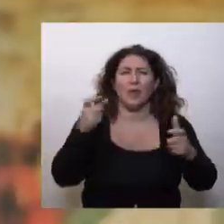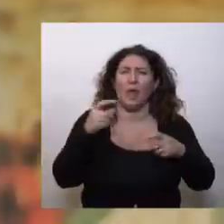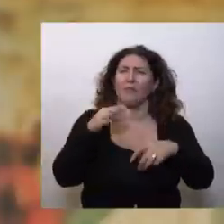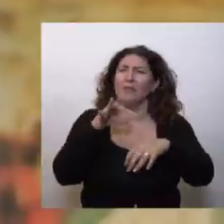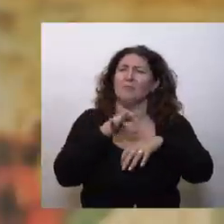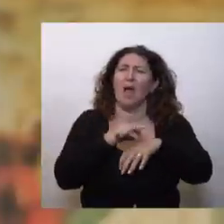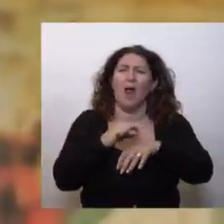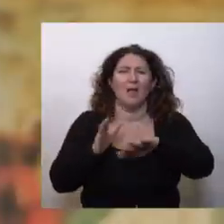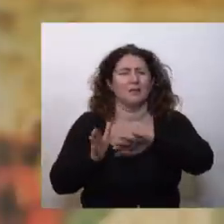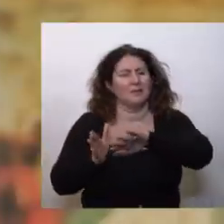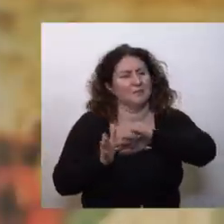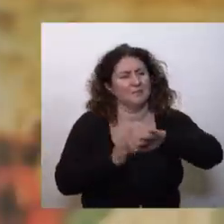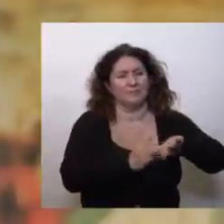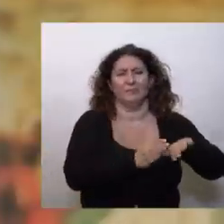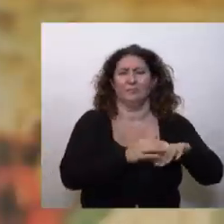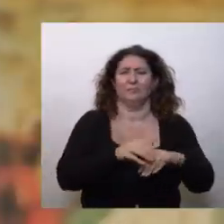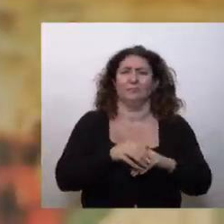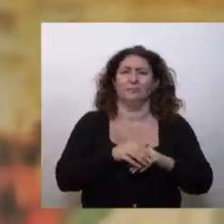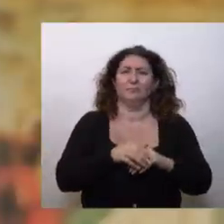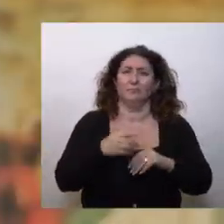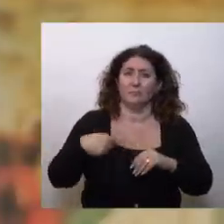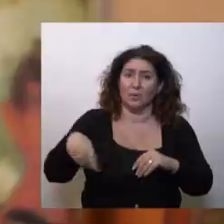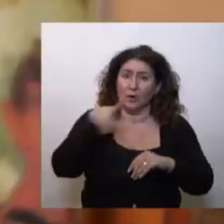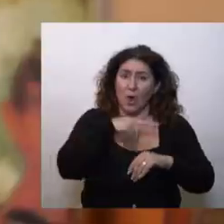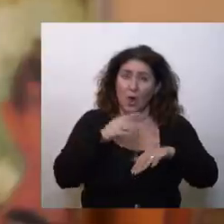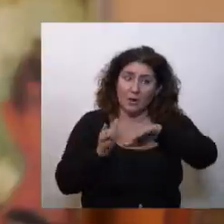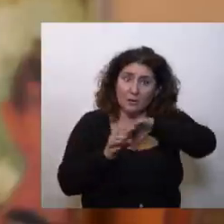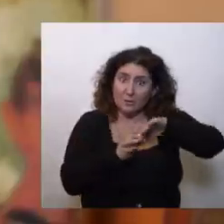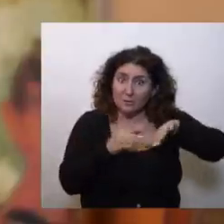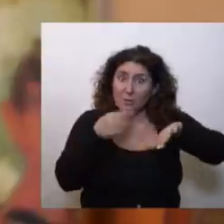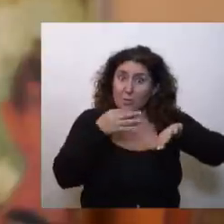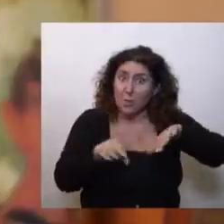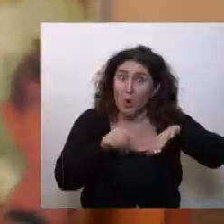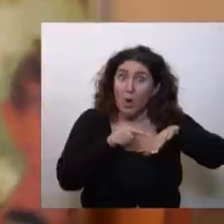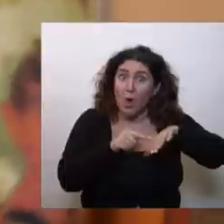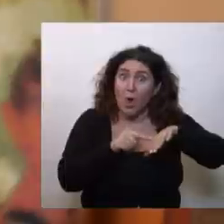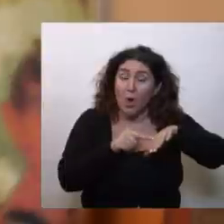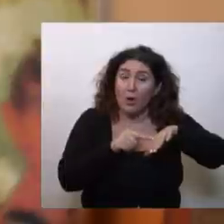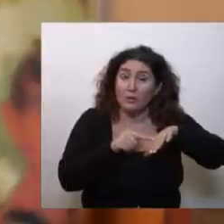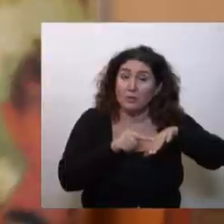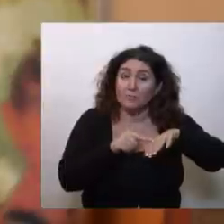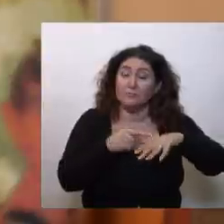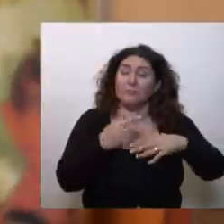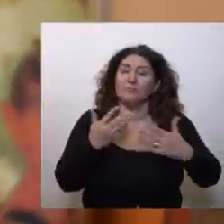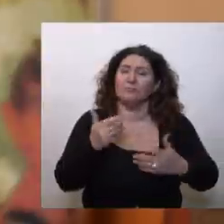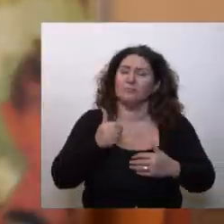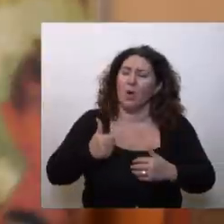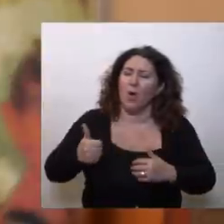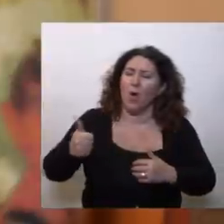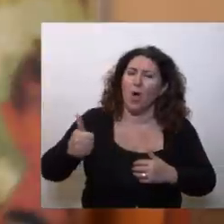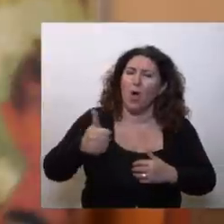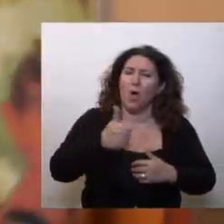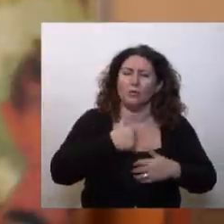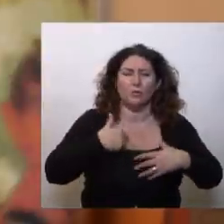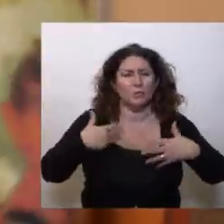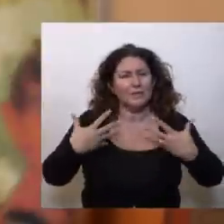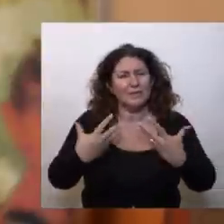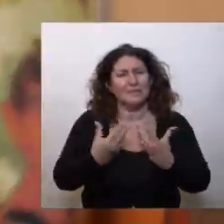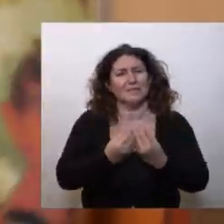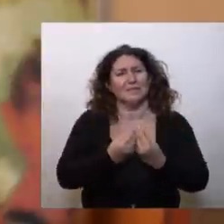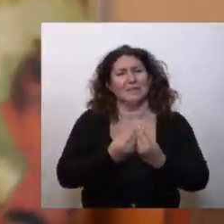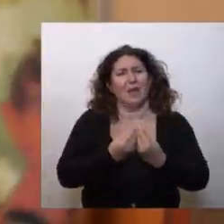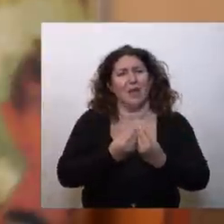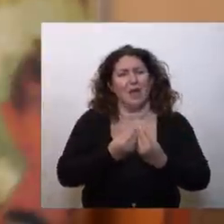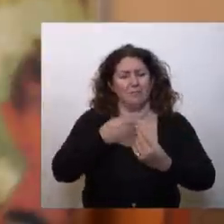in grado di discernerlo in comunione con ognuno di voi, soprattutto